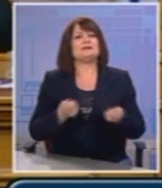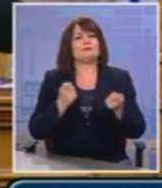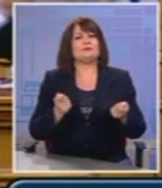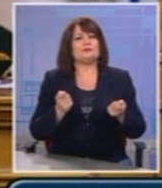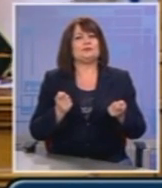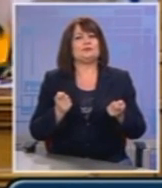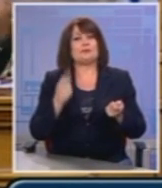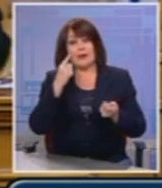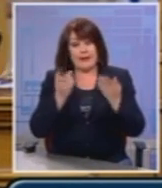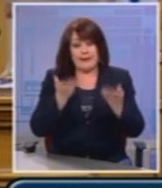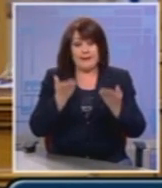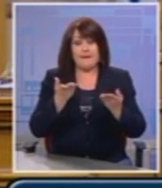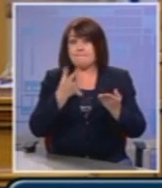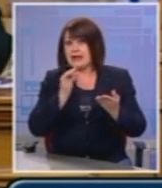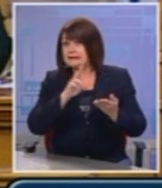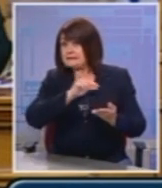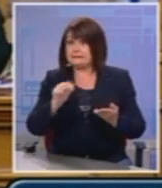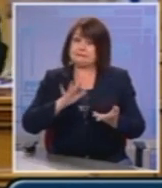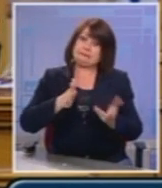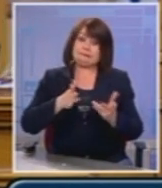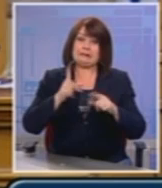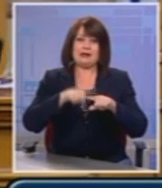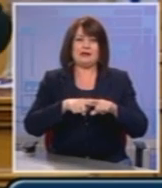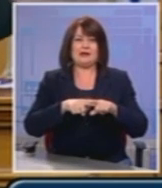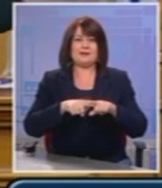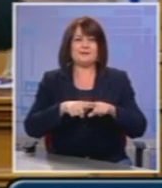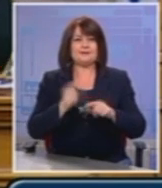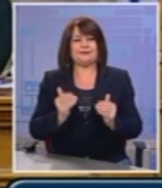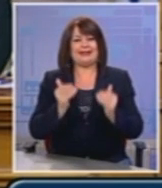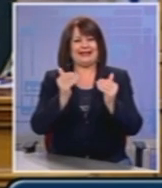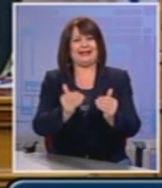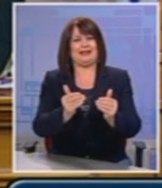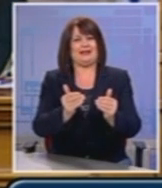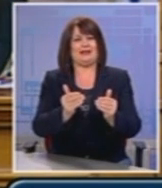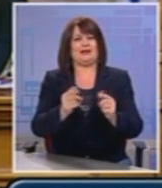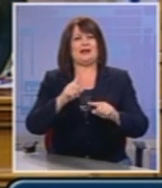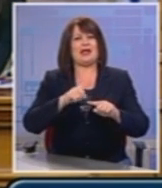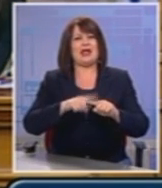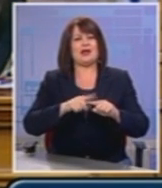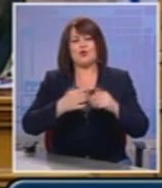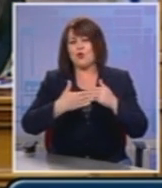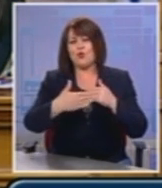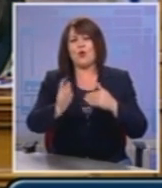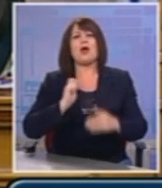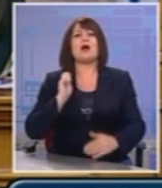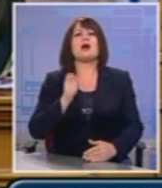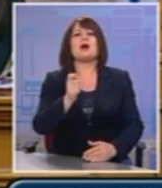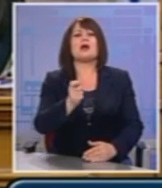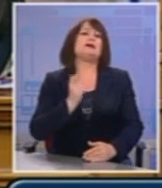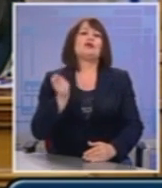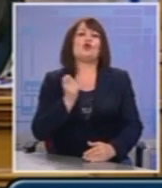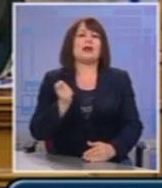παραλληλισμό με την ελλάδα μια μικρή παράταση του ελληνικού χρονοδιαγράμματος απο πληρωμής του χ